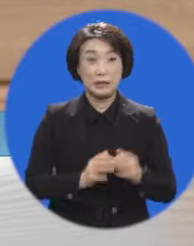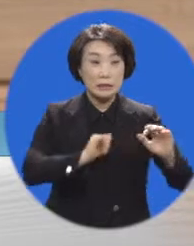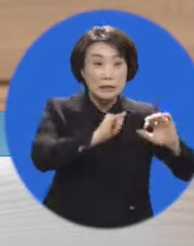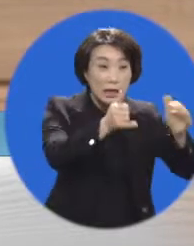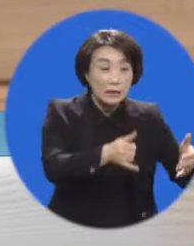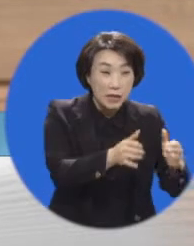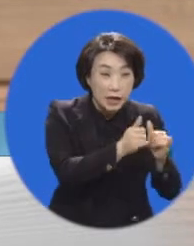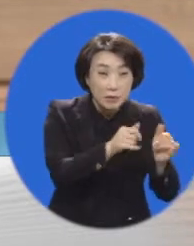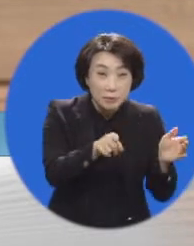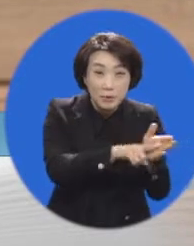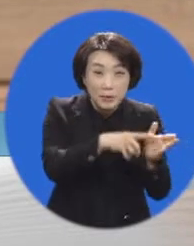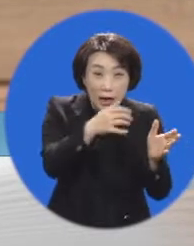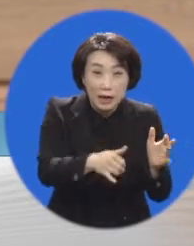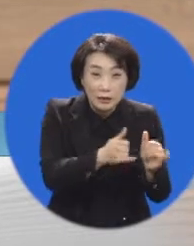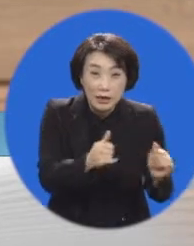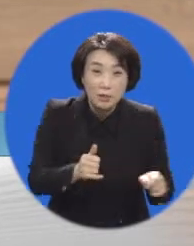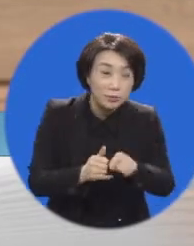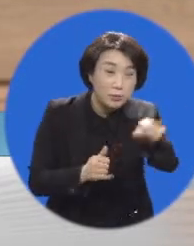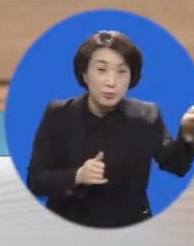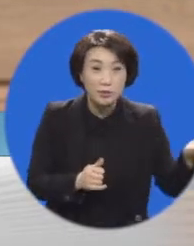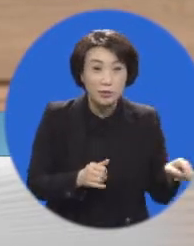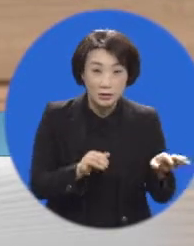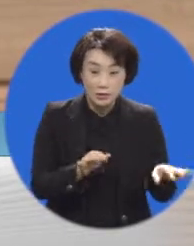세상 사람들이